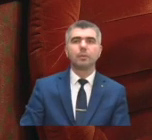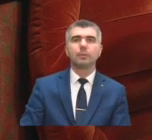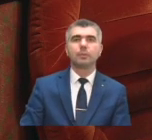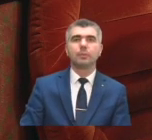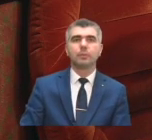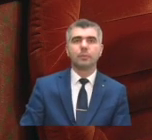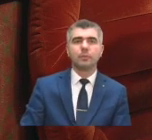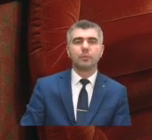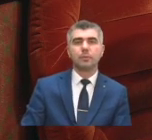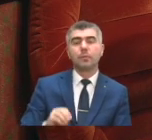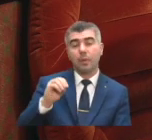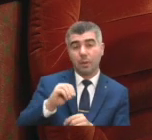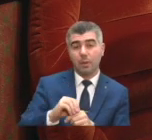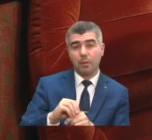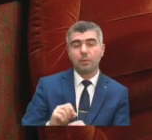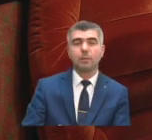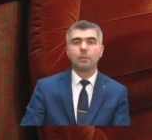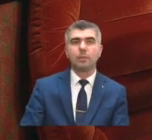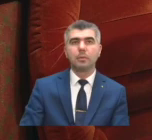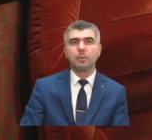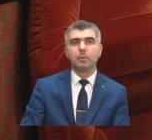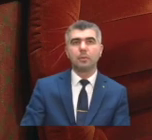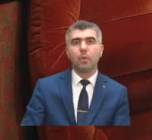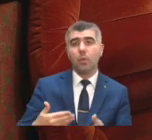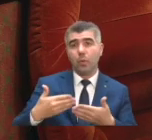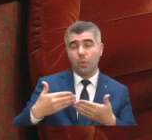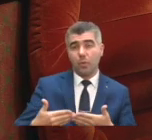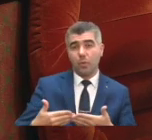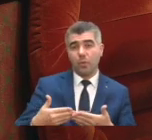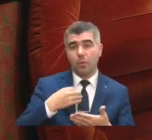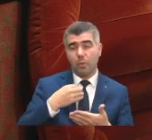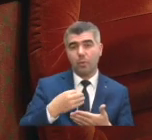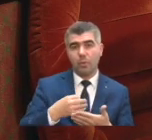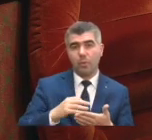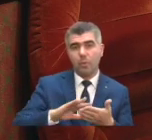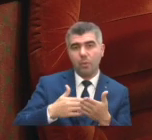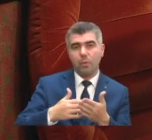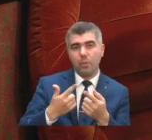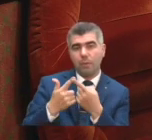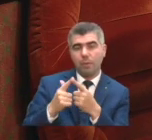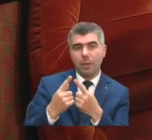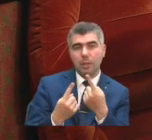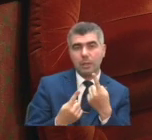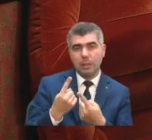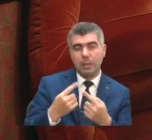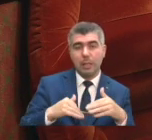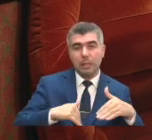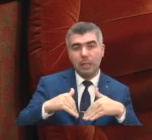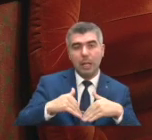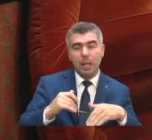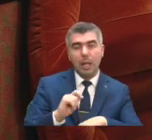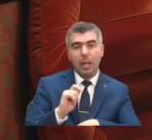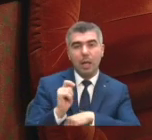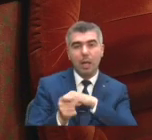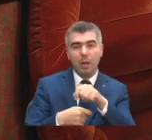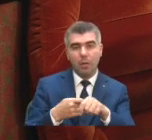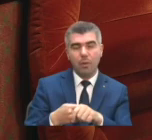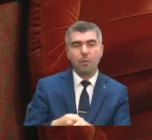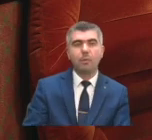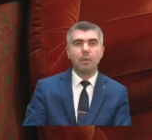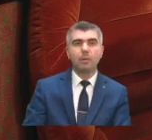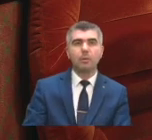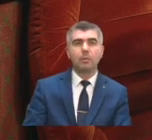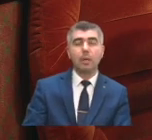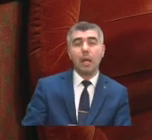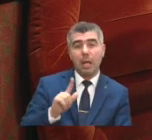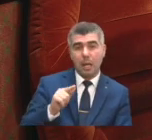وبالنسبة للنقطة الأخيرة وهو أنه اليوم كذلك بالنسبة للطرق القروية خصنا نعرفوا بأنه كاين معلوم خصاص